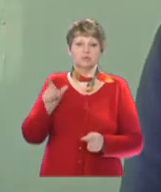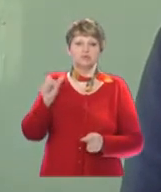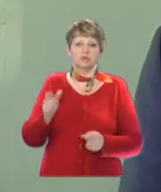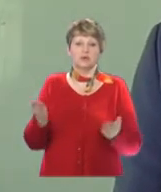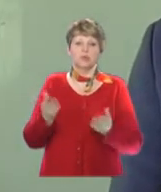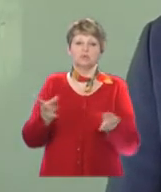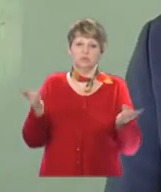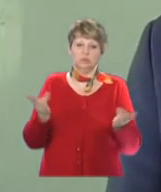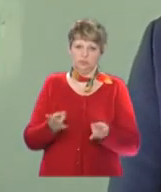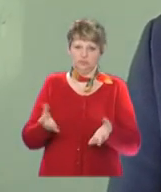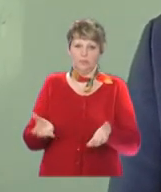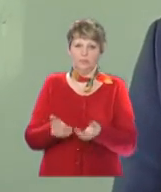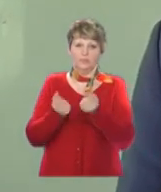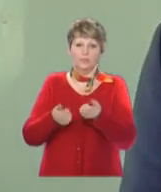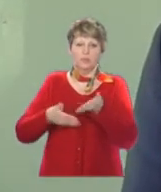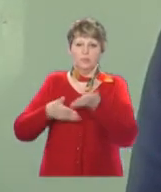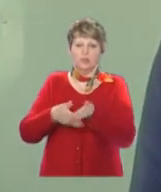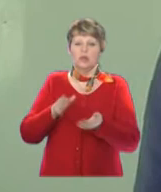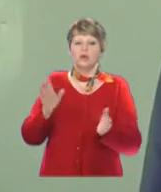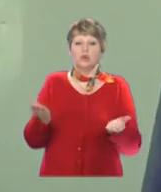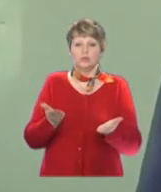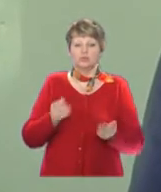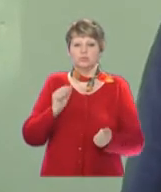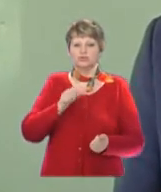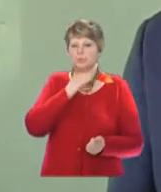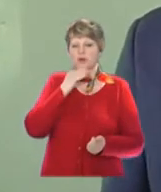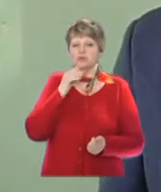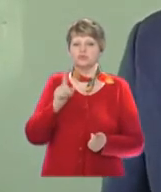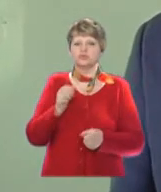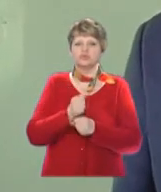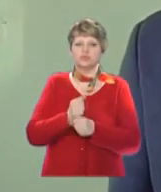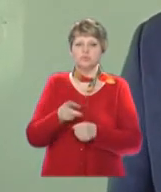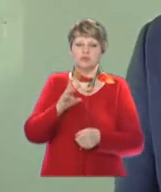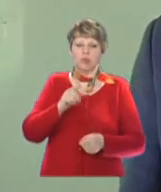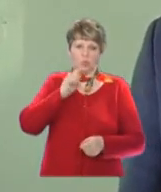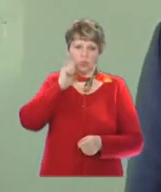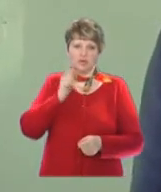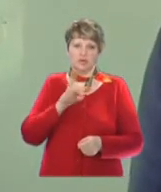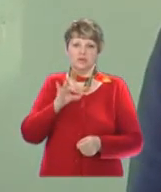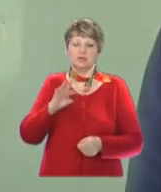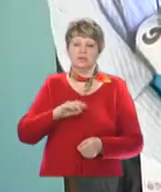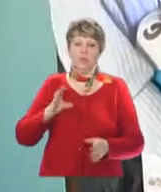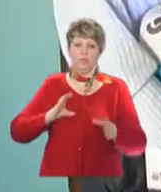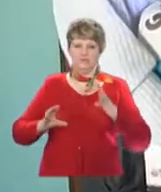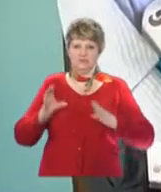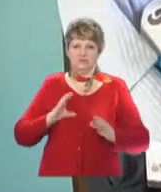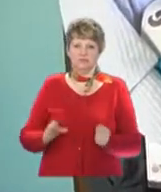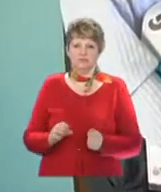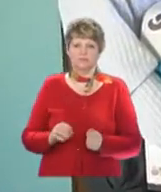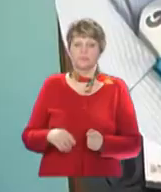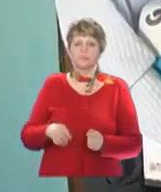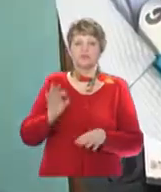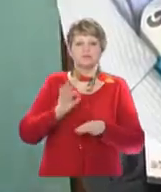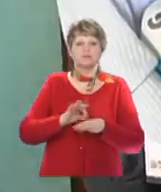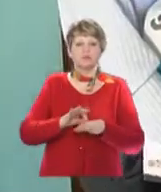якій варто допомогти, яка ще може багато чого зробити, як для країни в цілому, так і для університету.